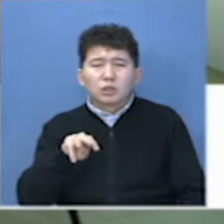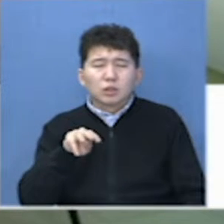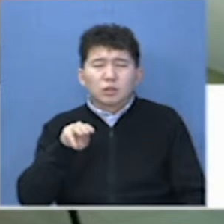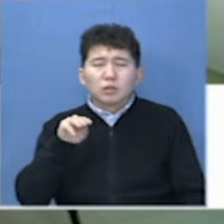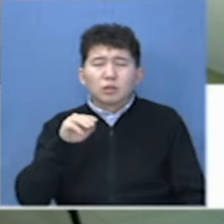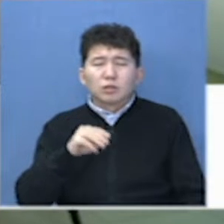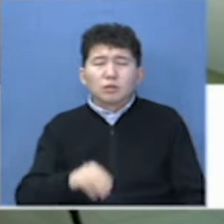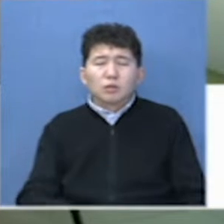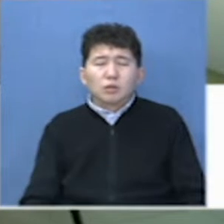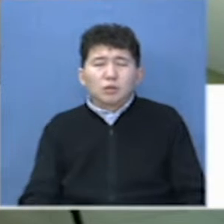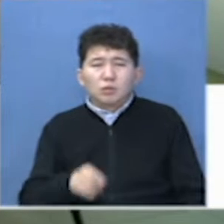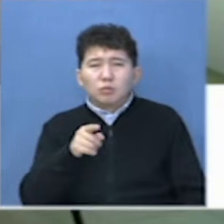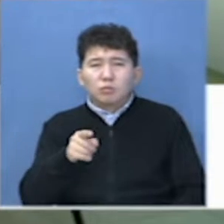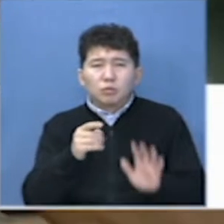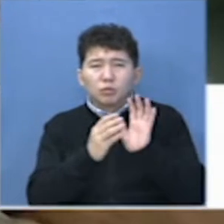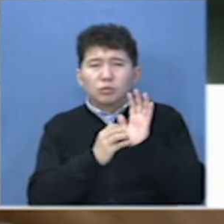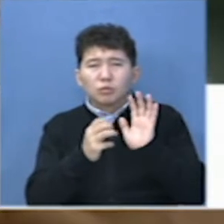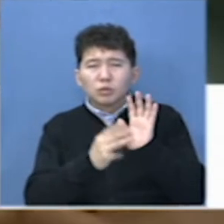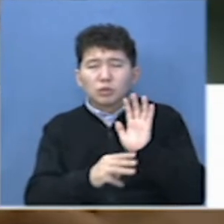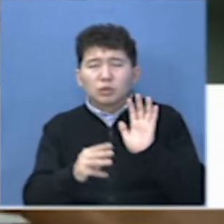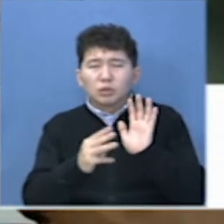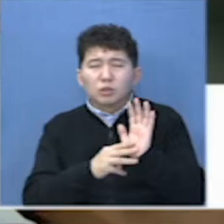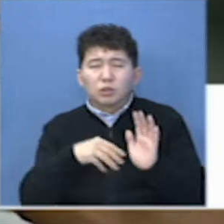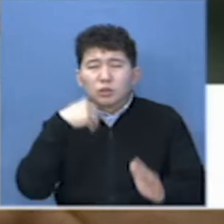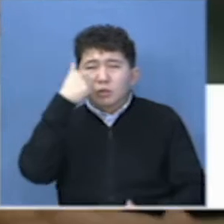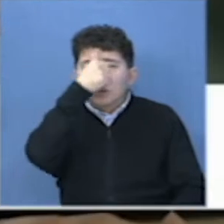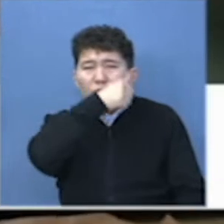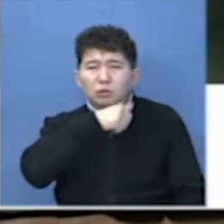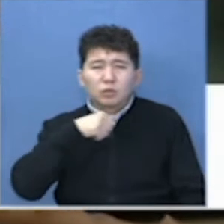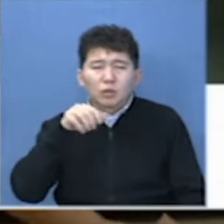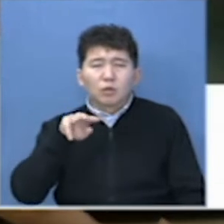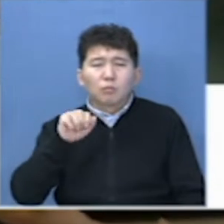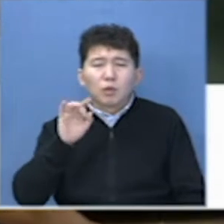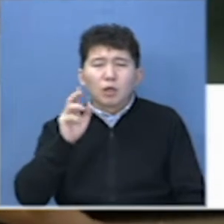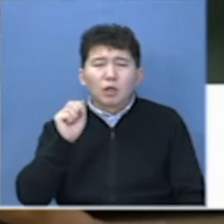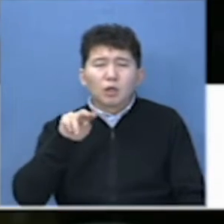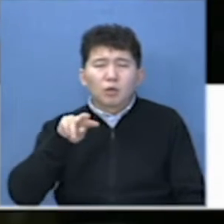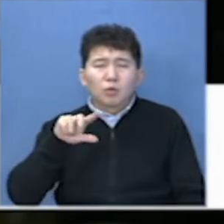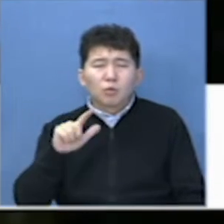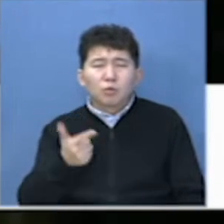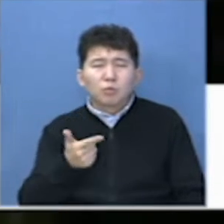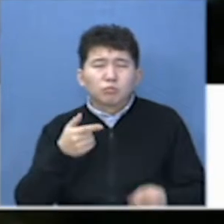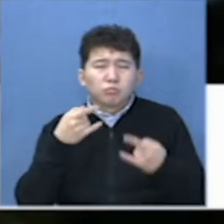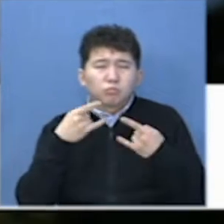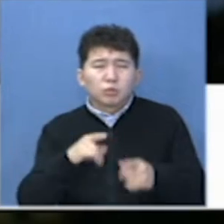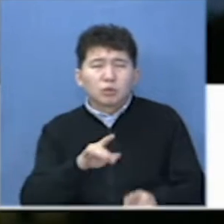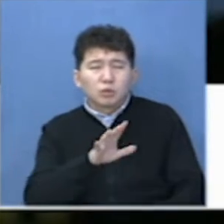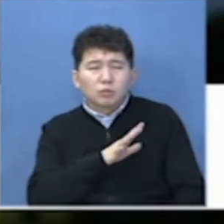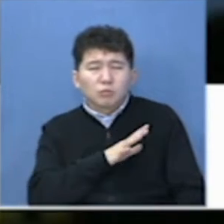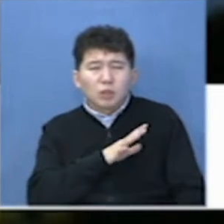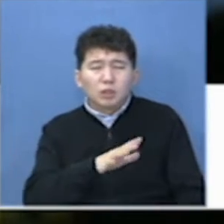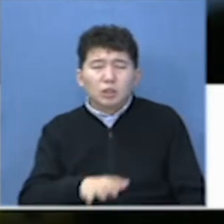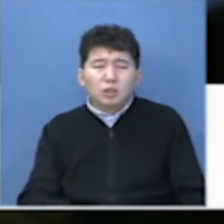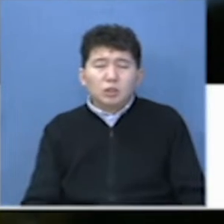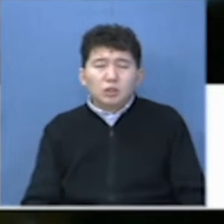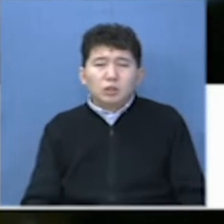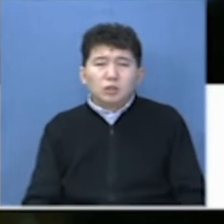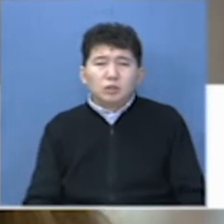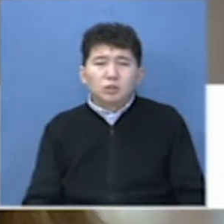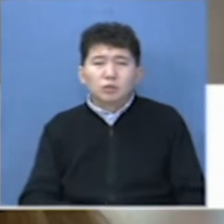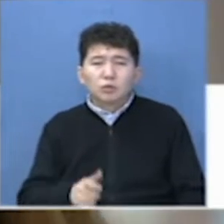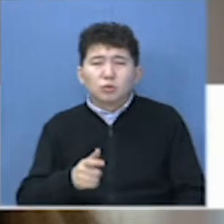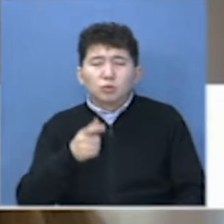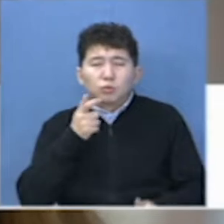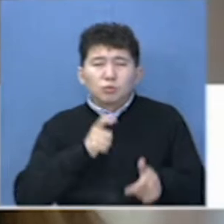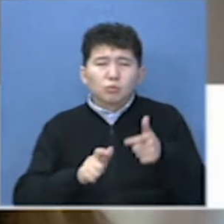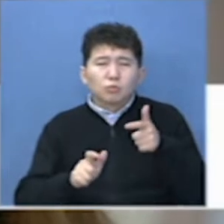Ол 1988 жылы Марқакөл ауылында дүниеге келген. Риддер қаласында мектеп табалдырығын аттаған, студенттік өмірі Семей